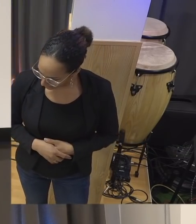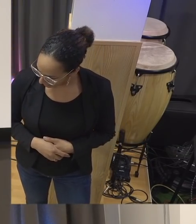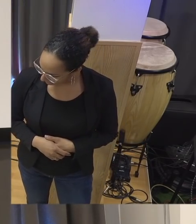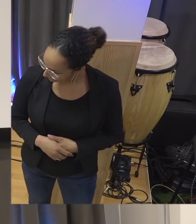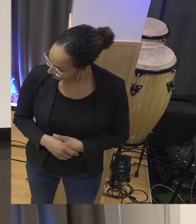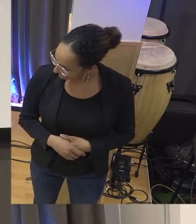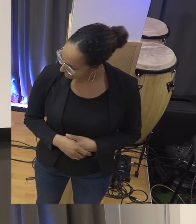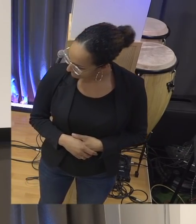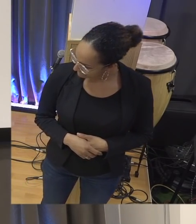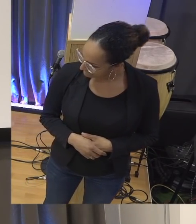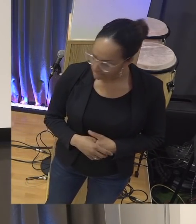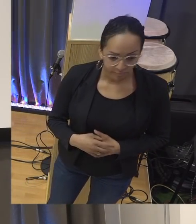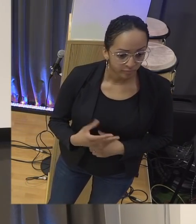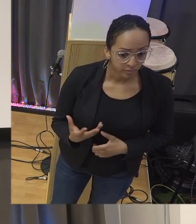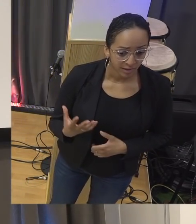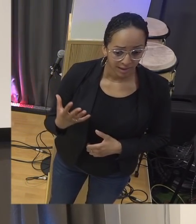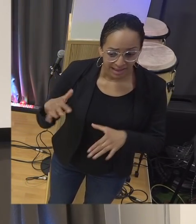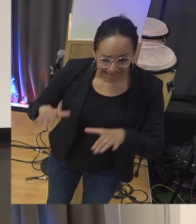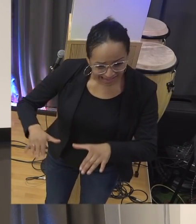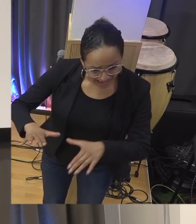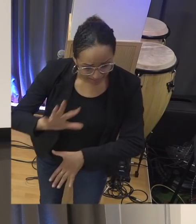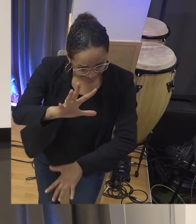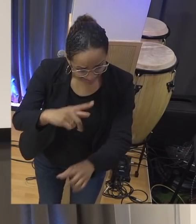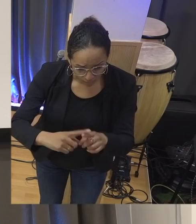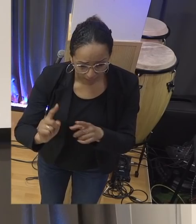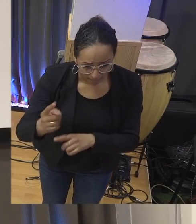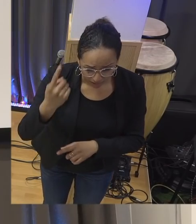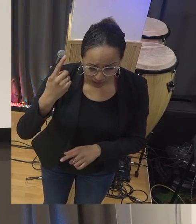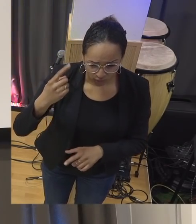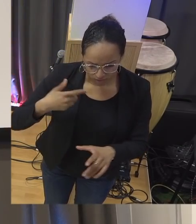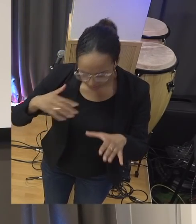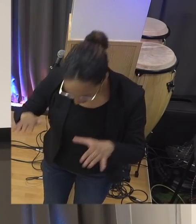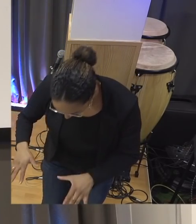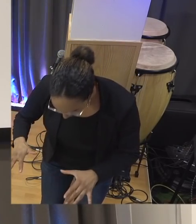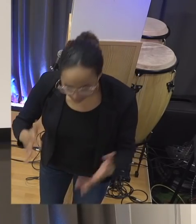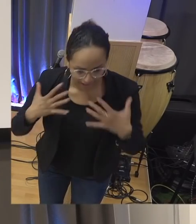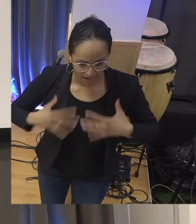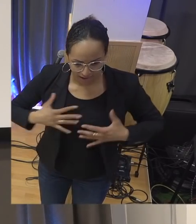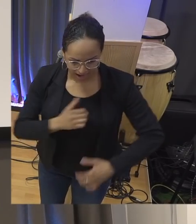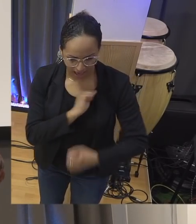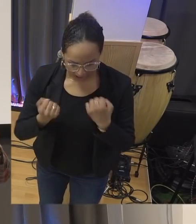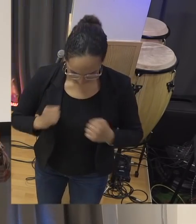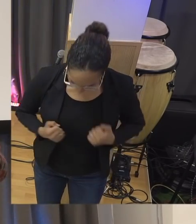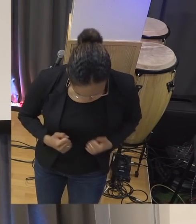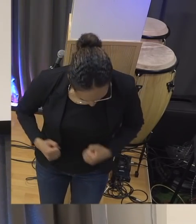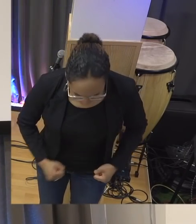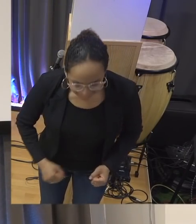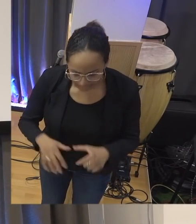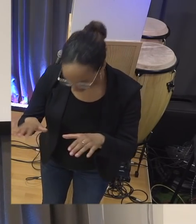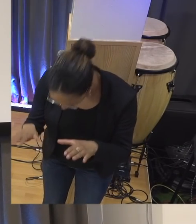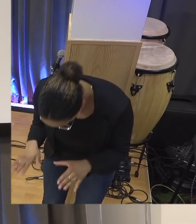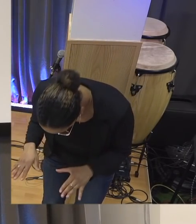Dans l'islam, je pouvais accomplir mes 5 prières. Je faisais mes ablutions, je me lavais, mais mon cœur,